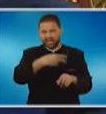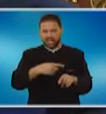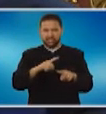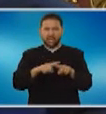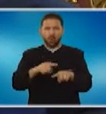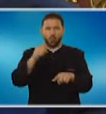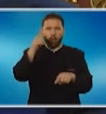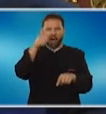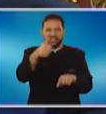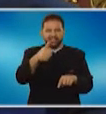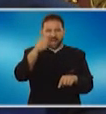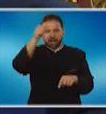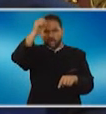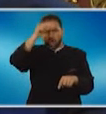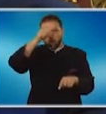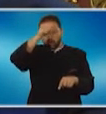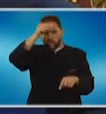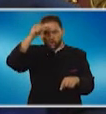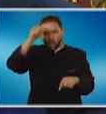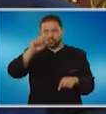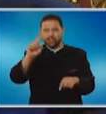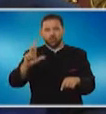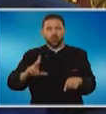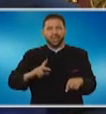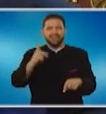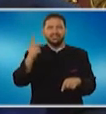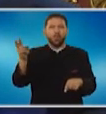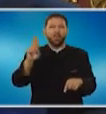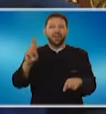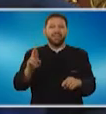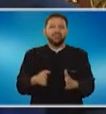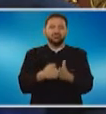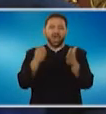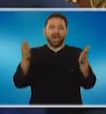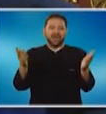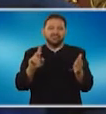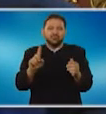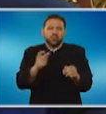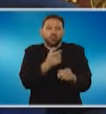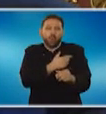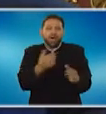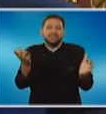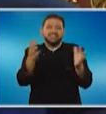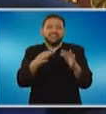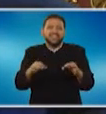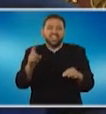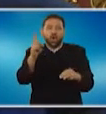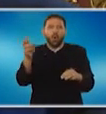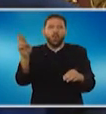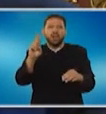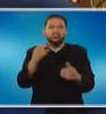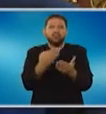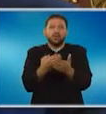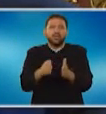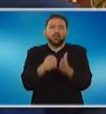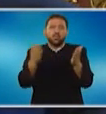autentic, în mod ortodox, nu este o religie a cărții. Nu are cum să fie o religie a cărții. Noi nu